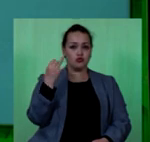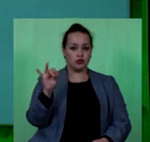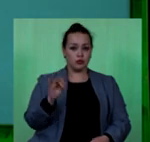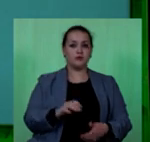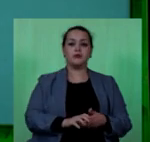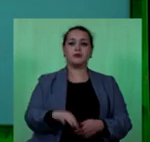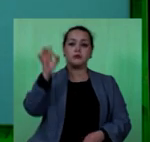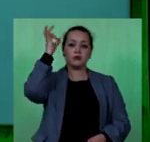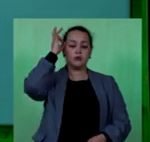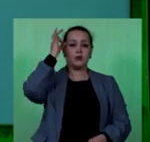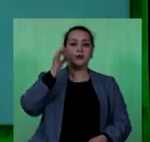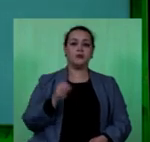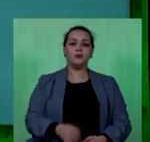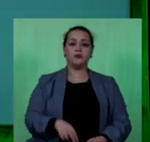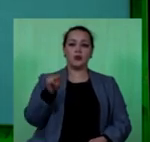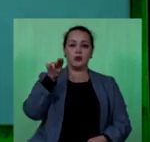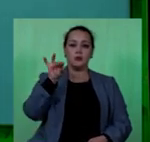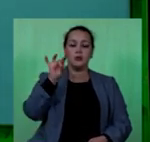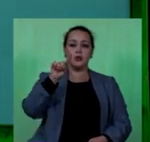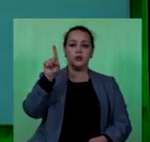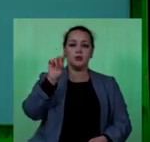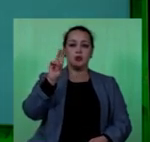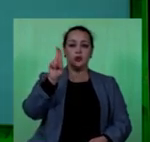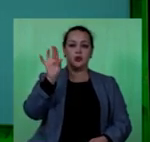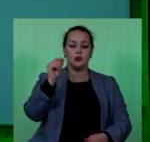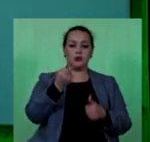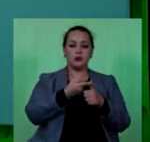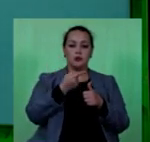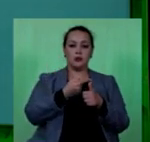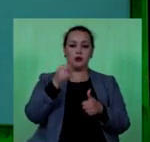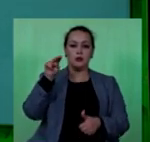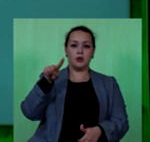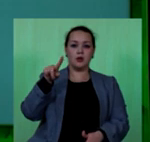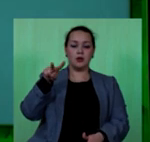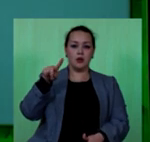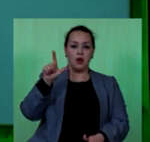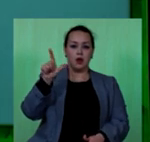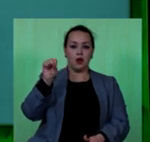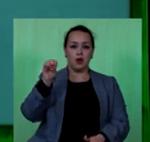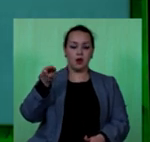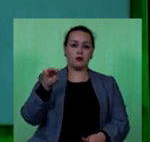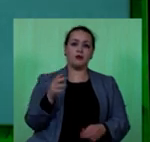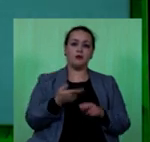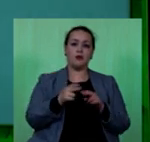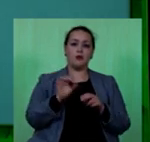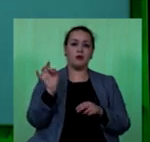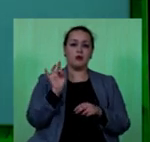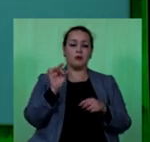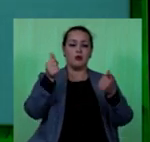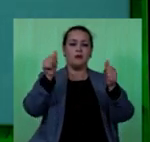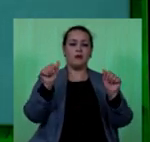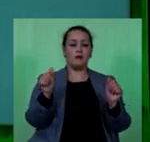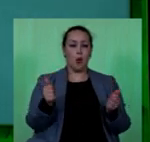вспомним признаки имени прилагательного будьте внимательны это размер форма